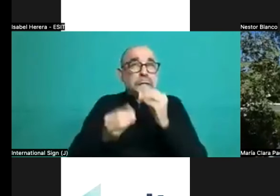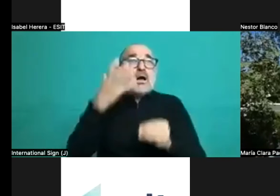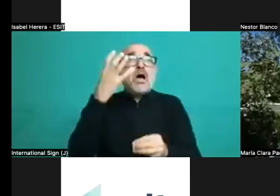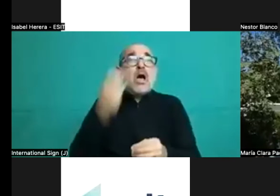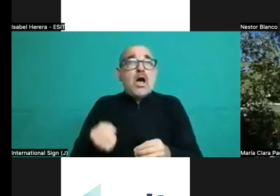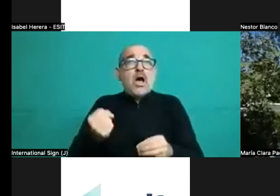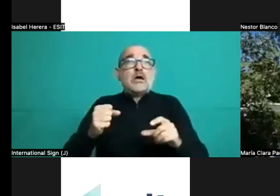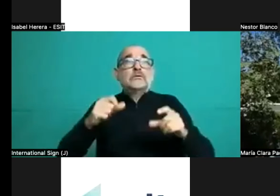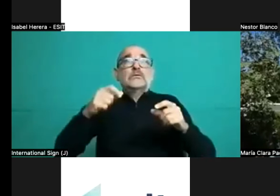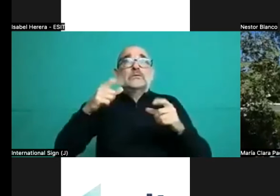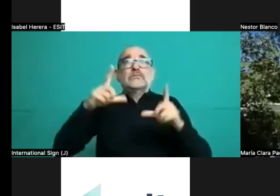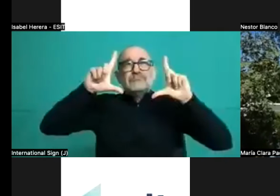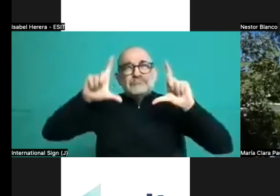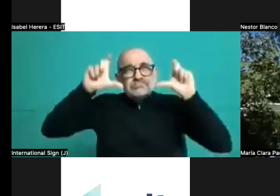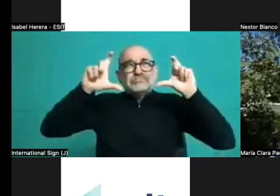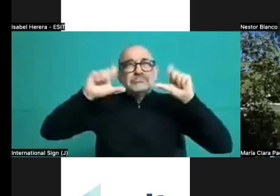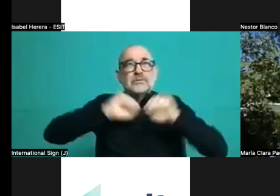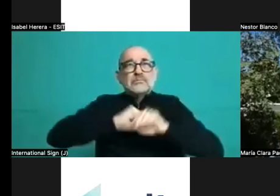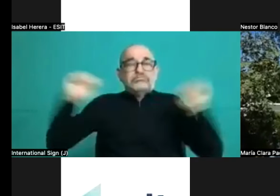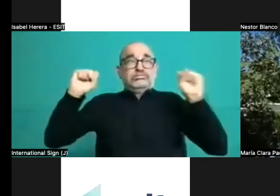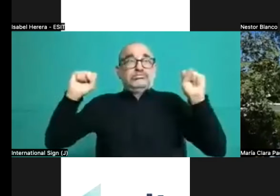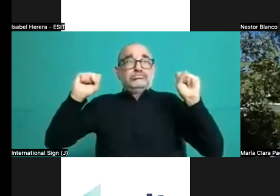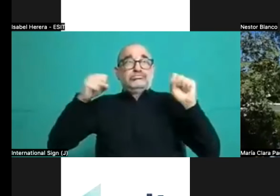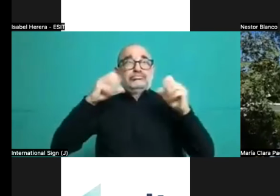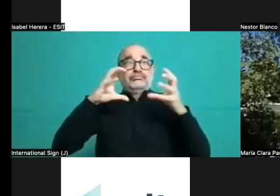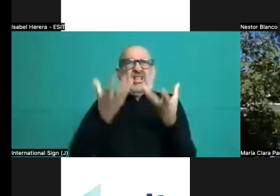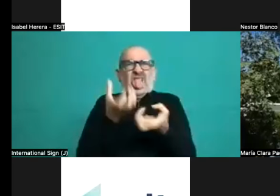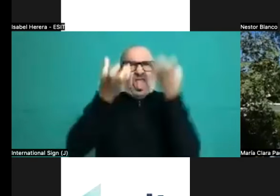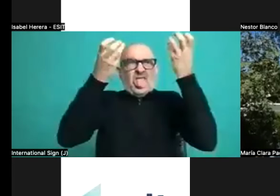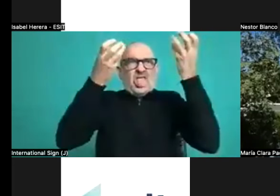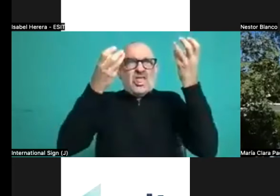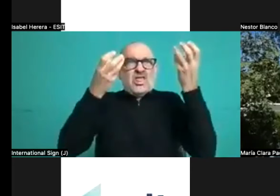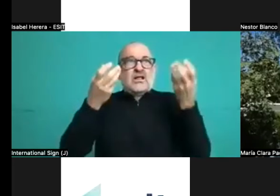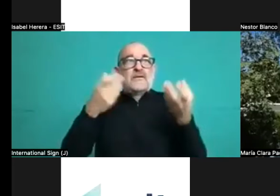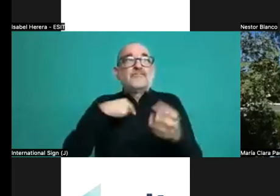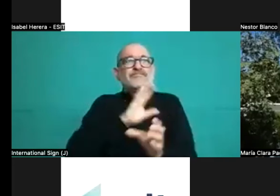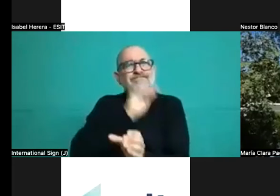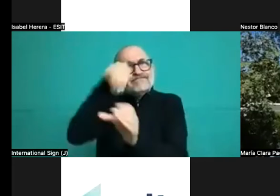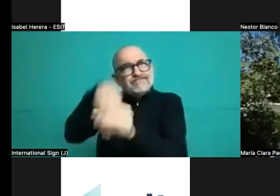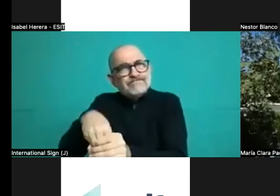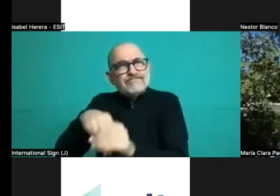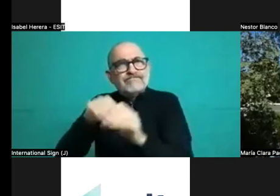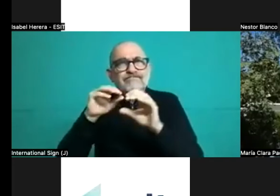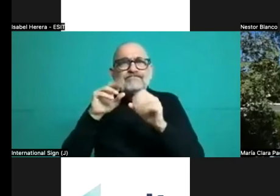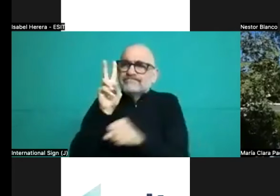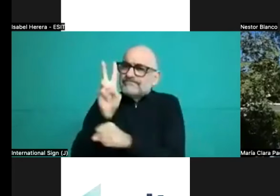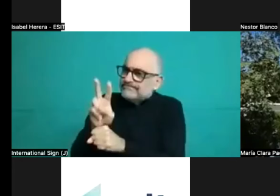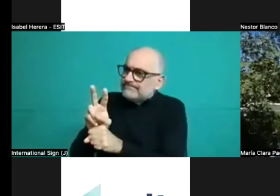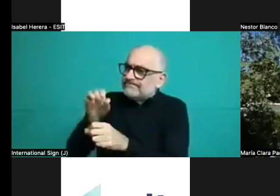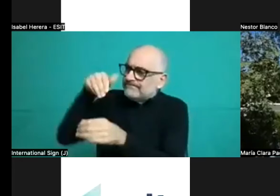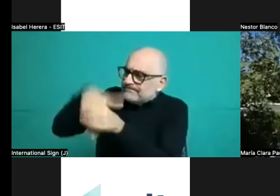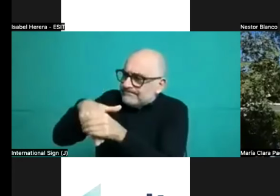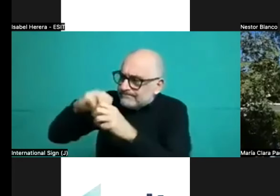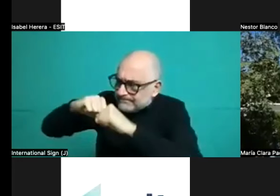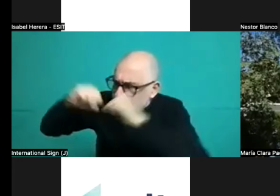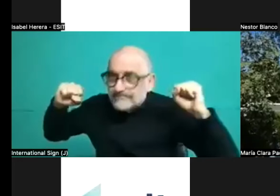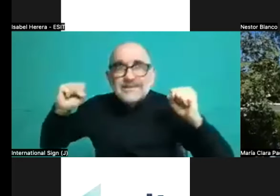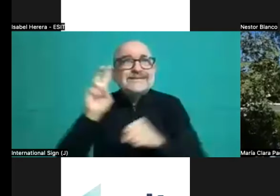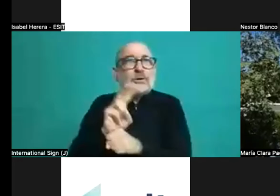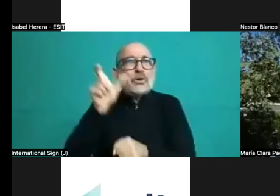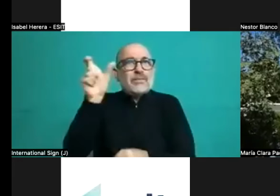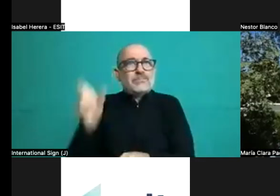Des brûlures se sont produites. Et maintenant, je sais que c'était un